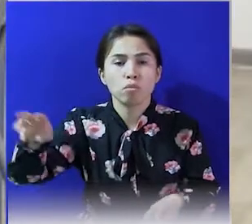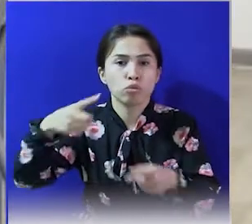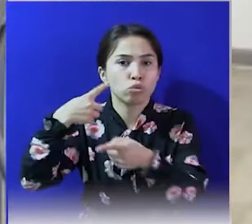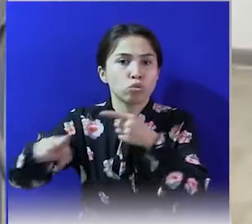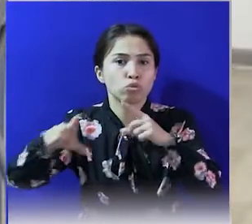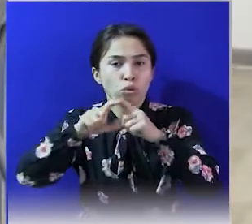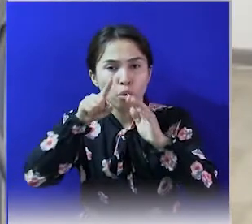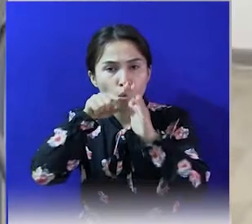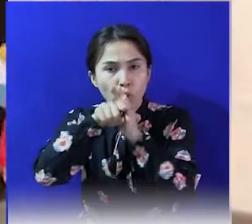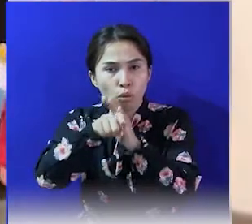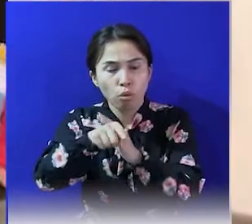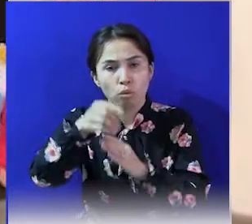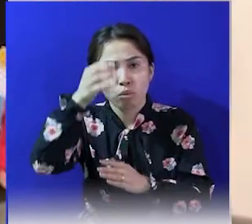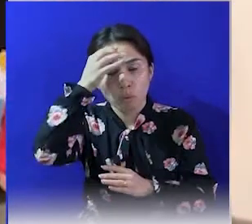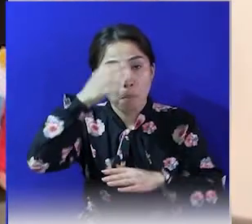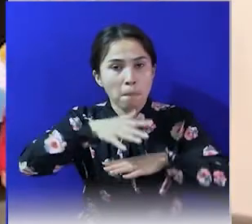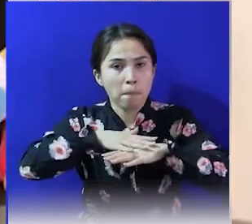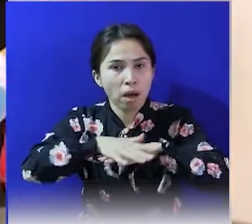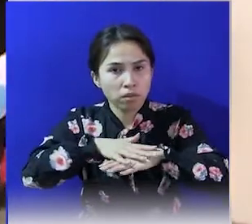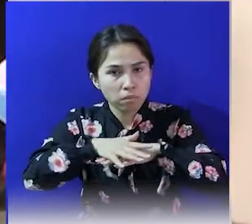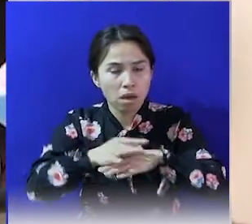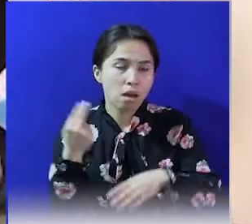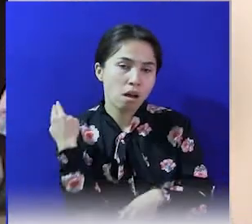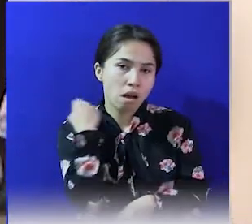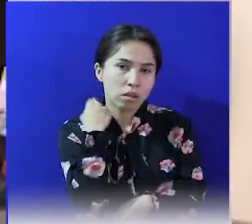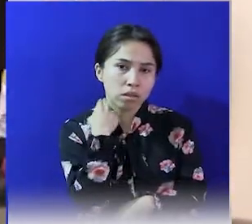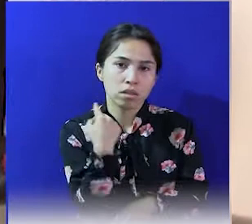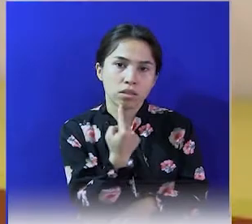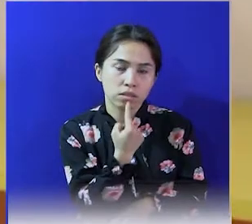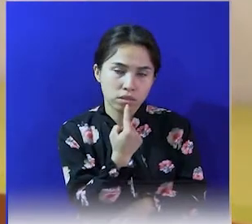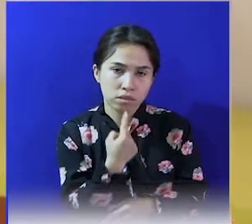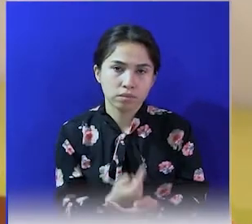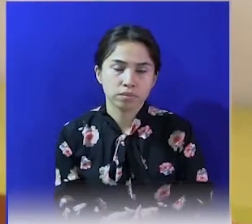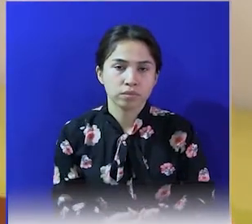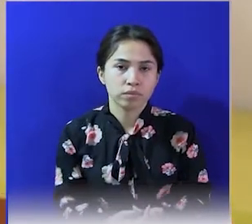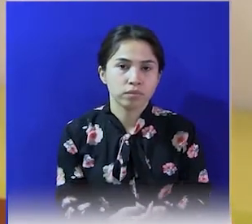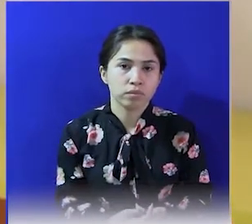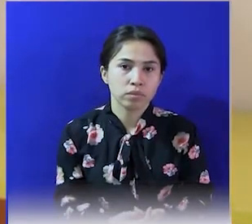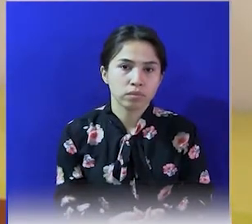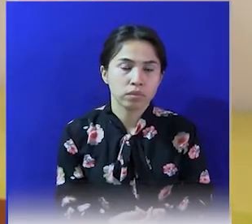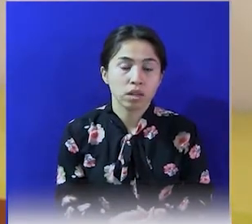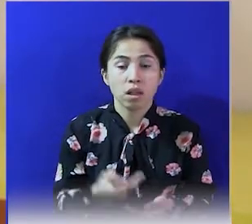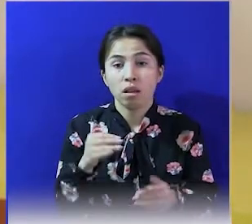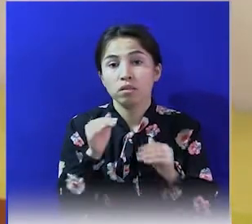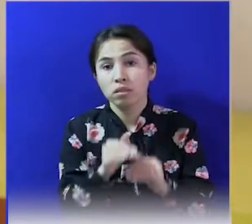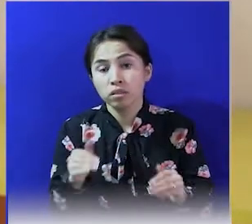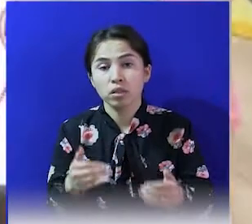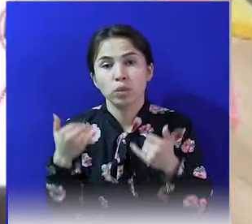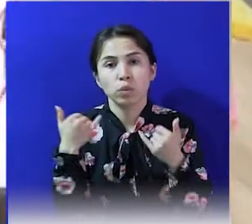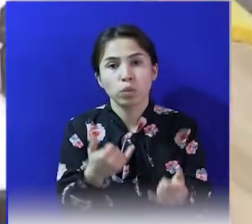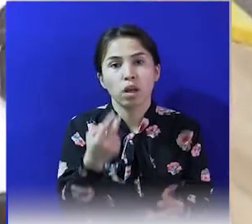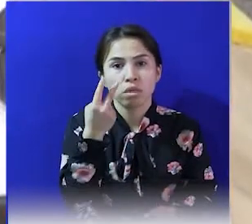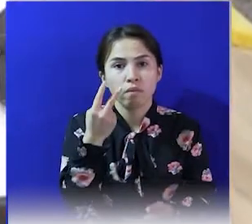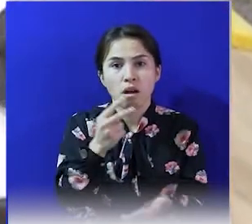образования здесь будет намного выше, чем в других школах. Углублено изучение такие предметы, как математика и английский язык. Кроме того,